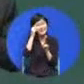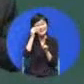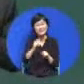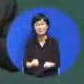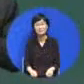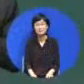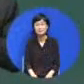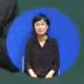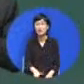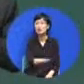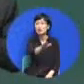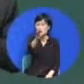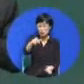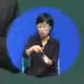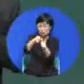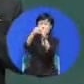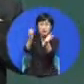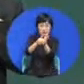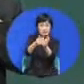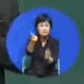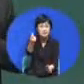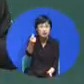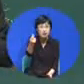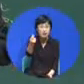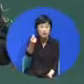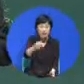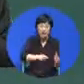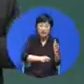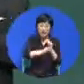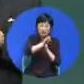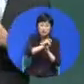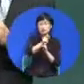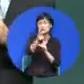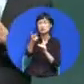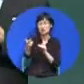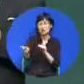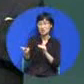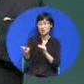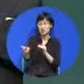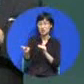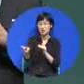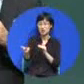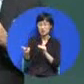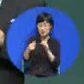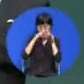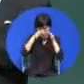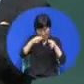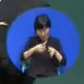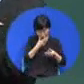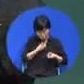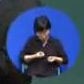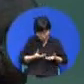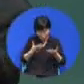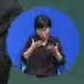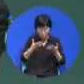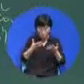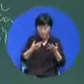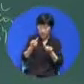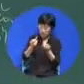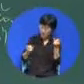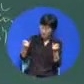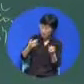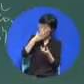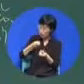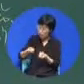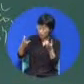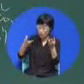그러니까 여러분들이 구원받은 사람이라 이제는요 아침 저녁으로 자기 자신도 축복하고 형제를 살 만나면 축복하고